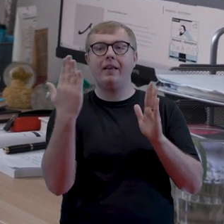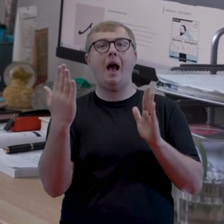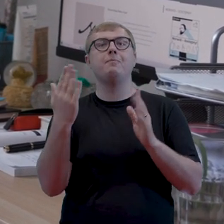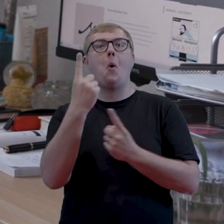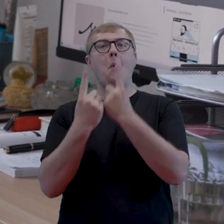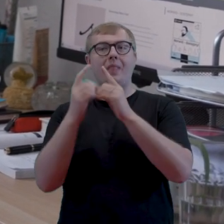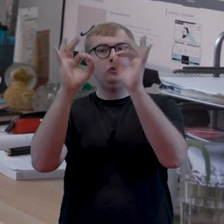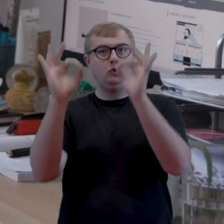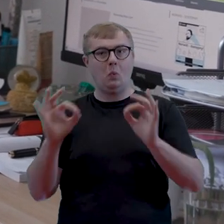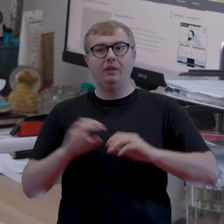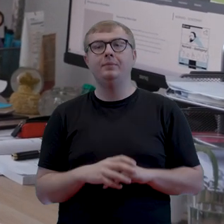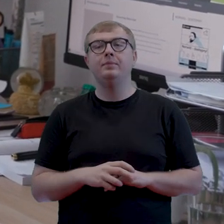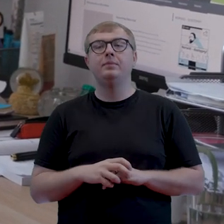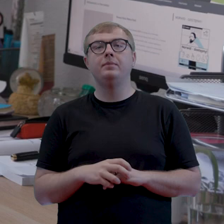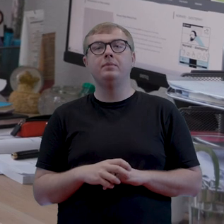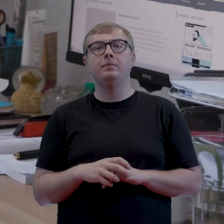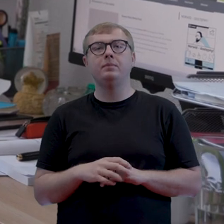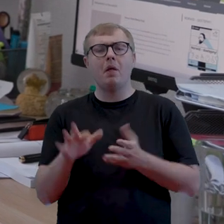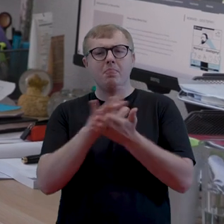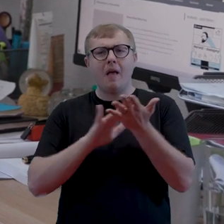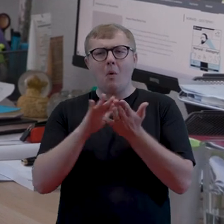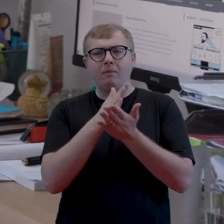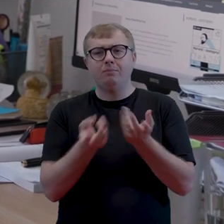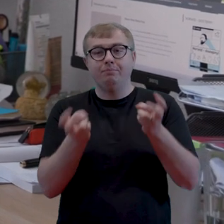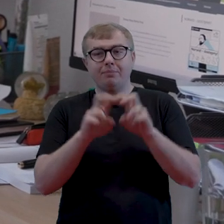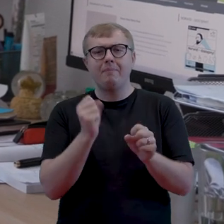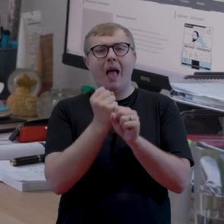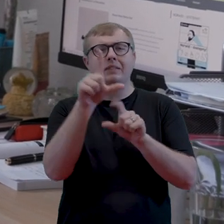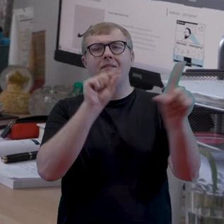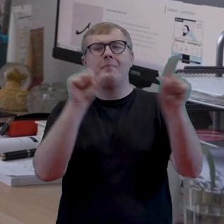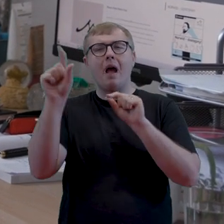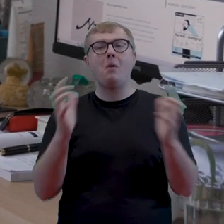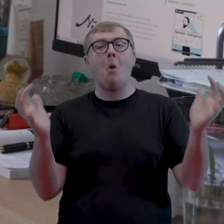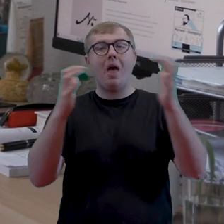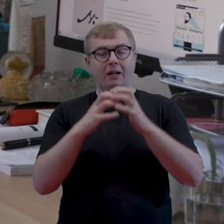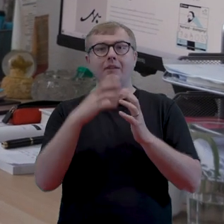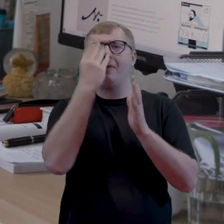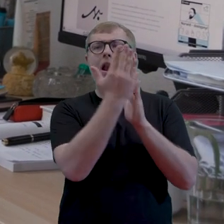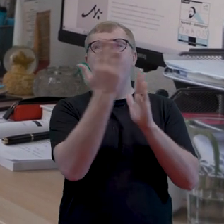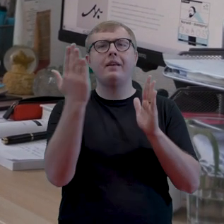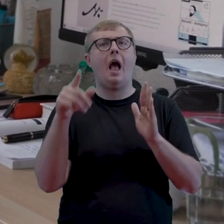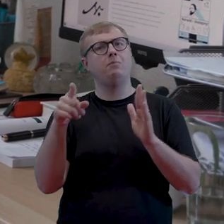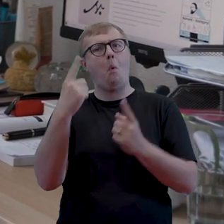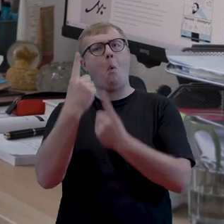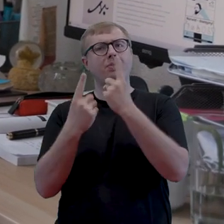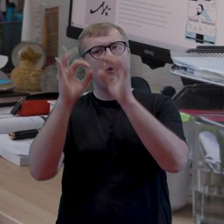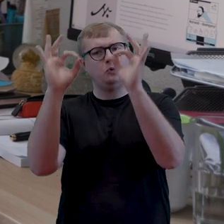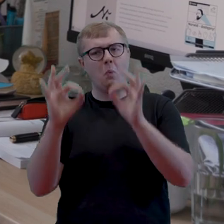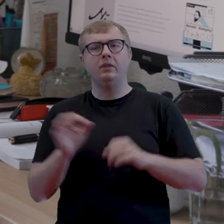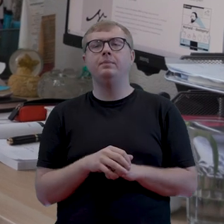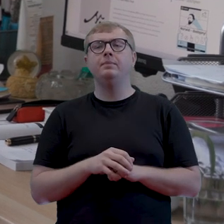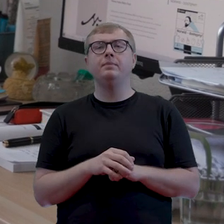Huta Sztuki, to tyflografiki wybranych prac z kolekcji Galeria Huta Sztuki,